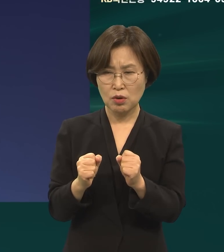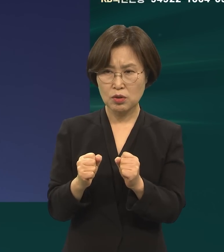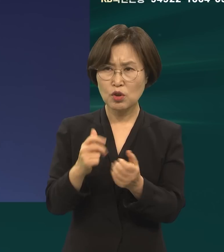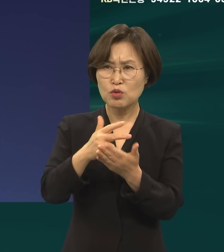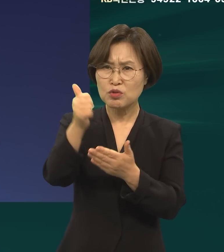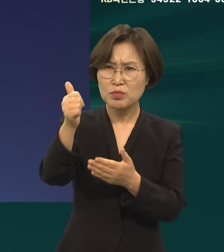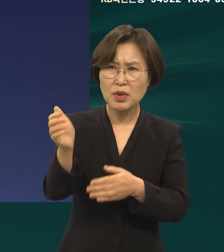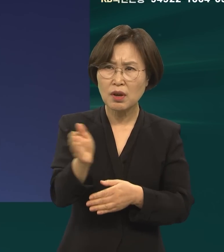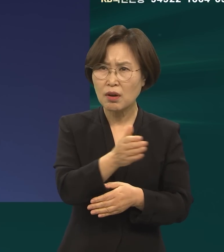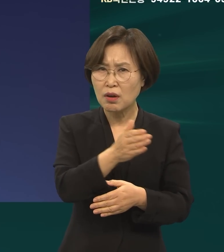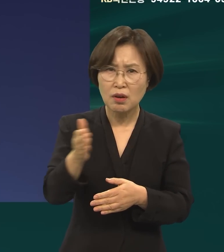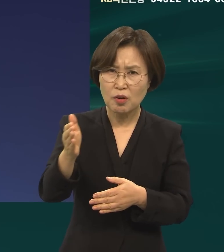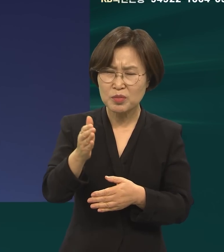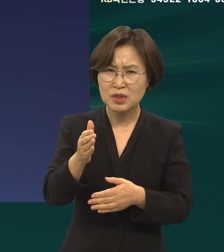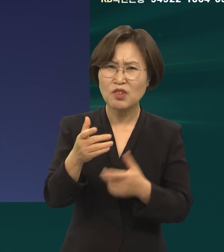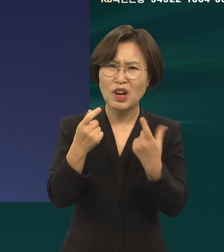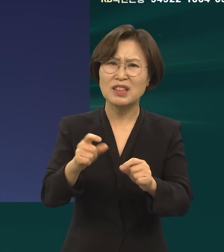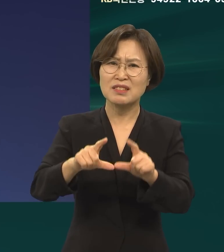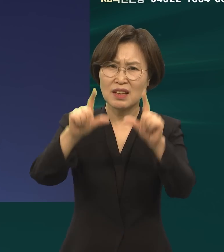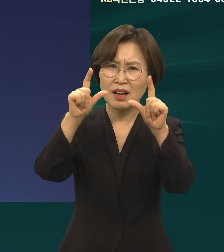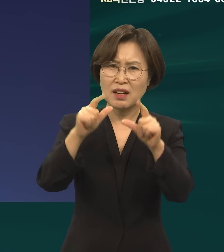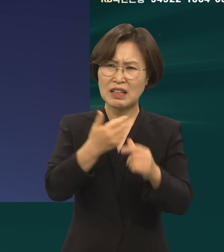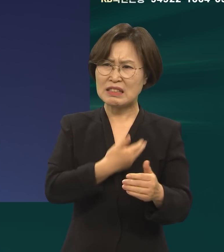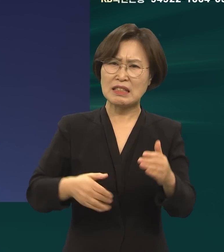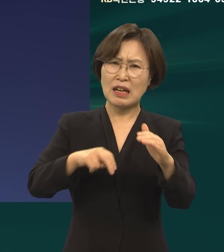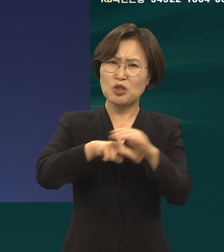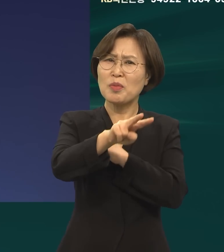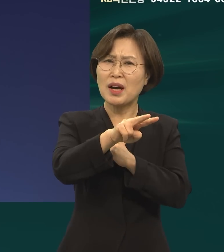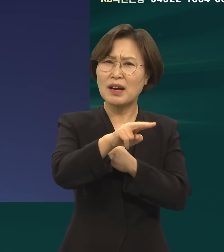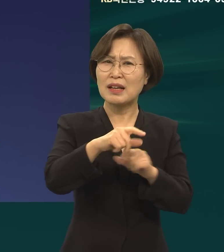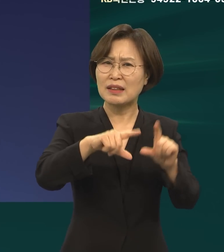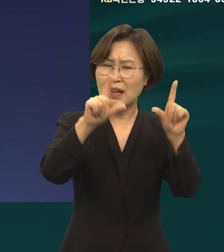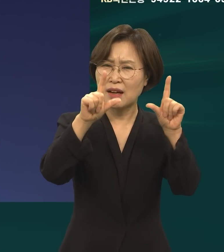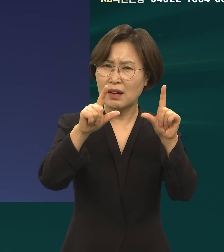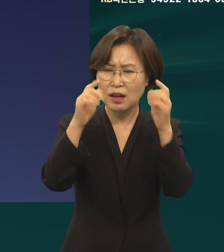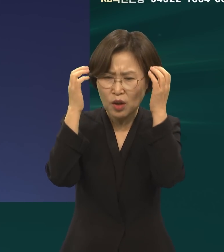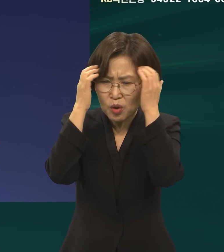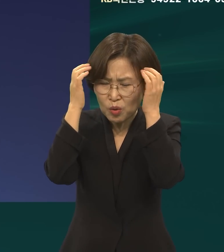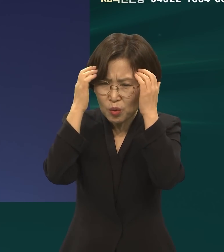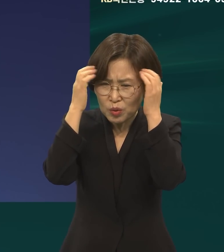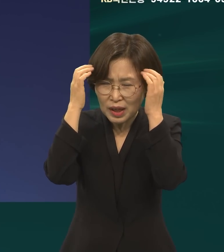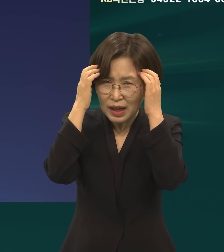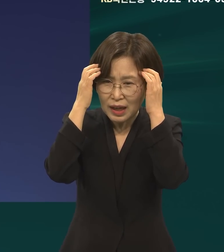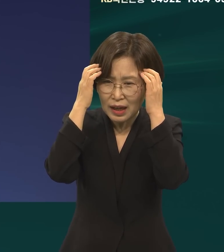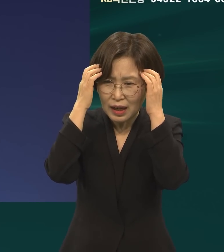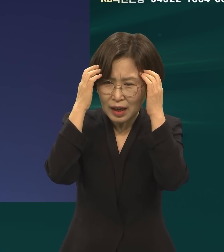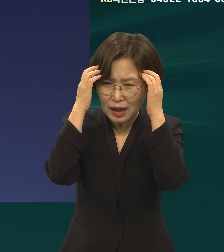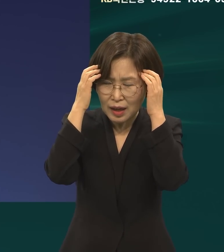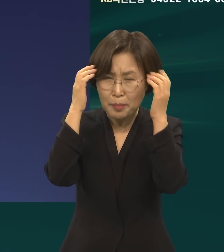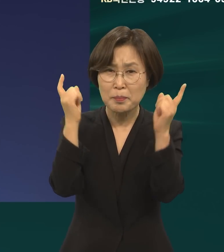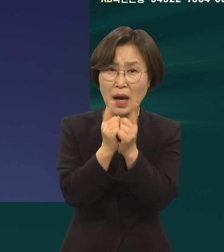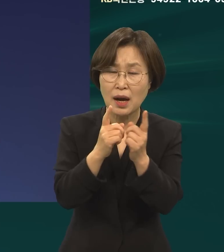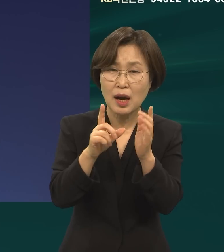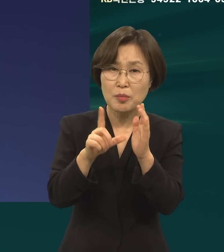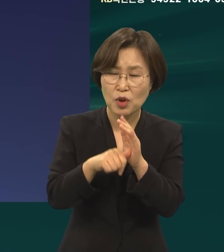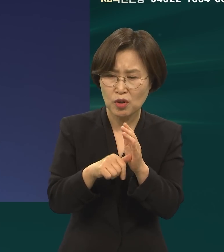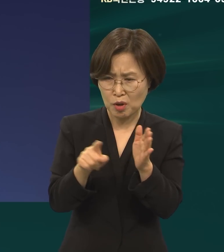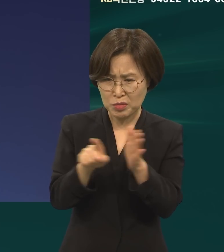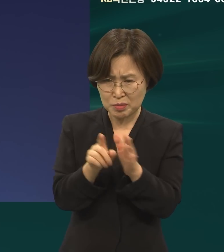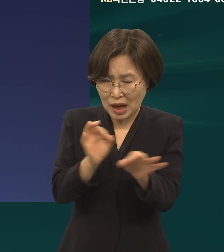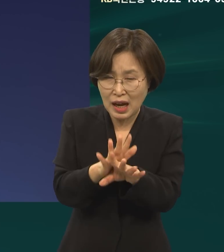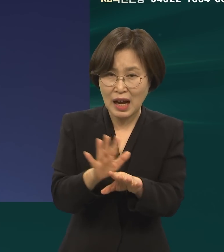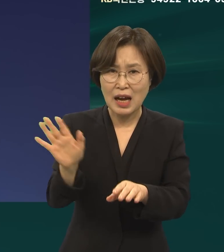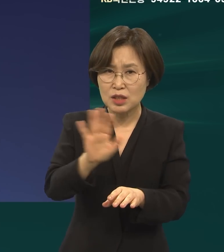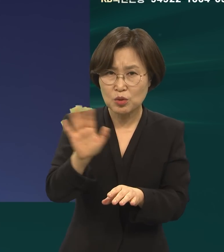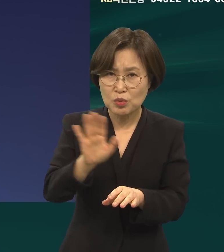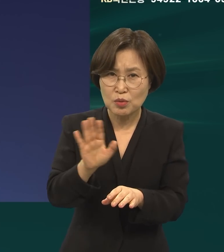날입니다. 제자들이 도망가는 날입니다. 고난을 만나면 우리 믿음이 없어진 게 아니라 주눅이